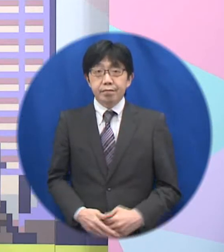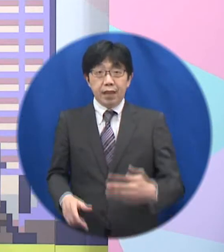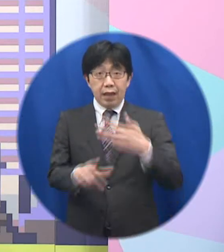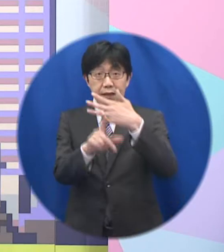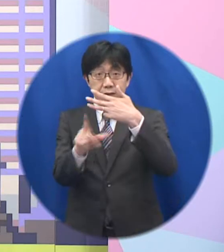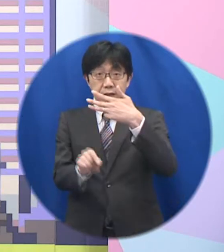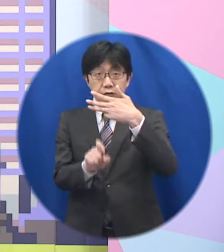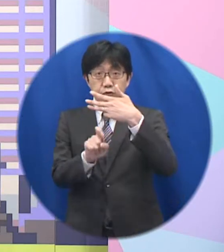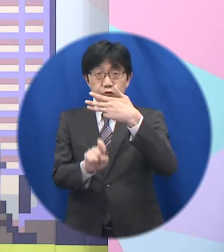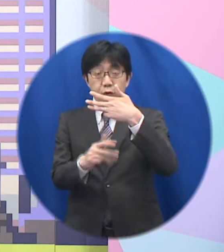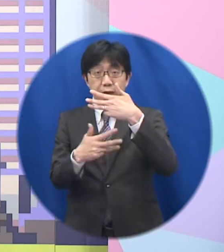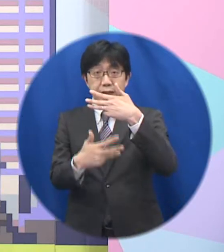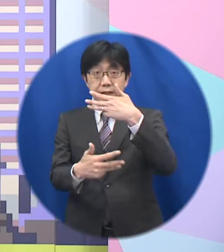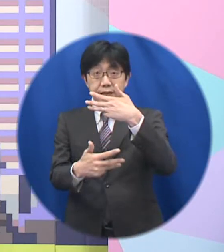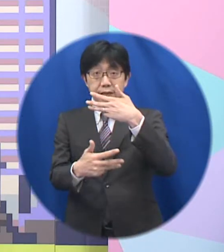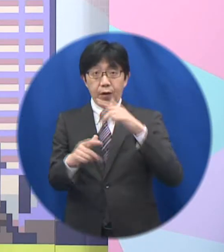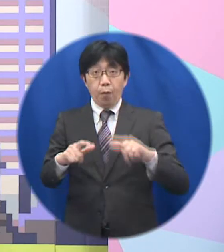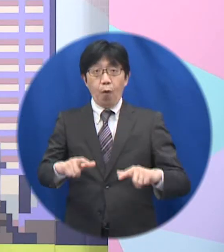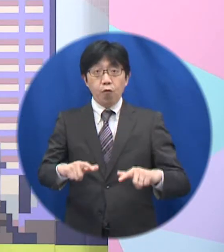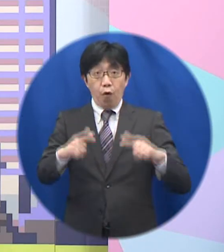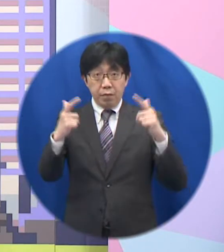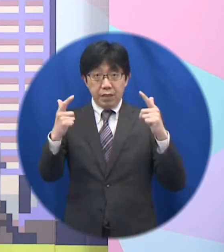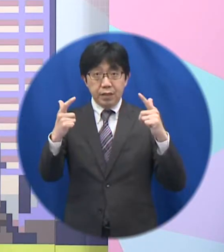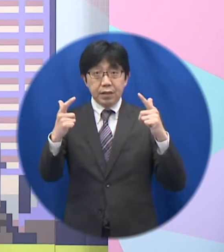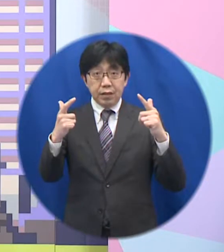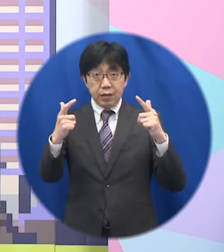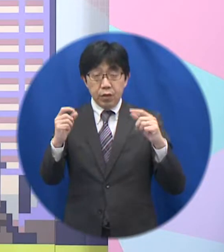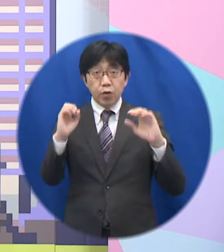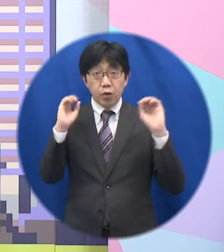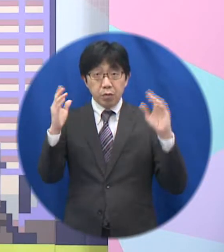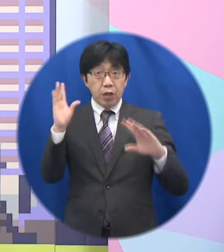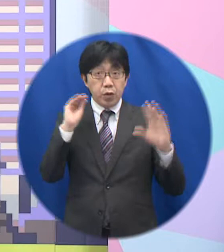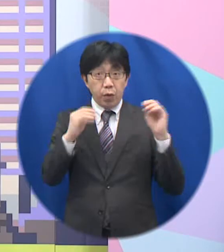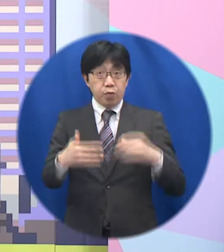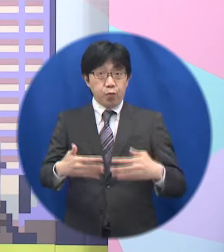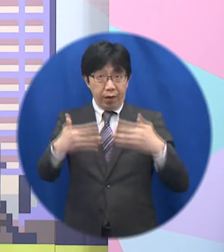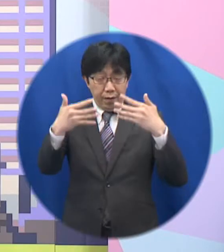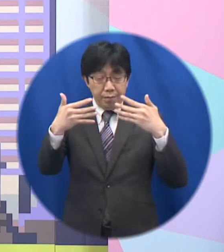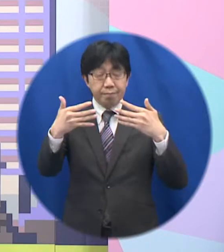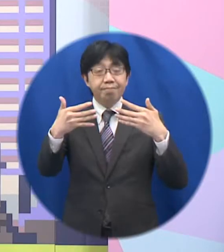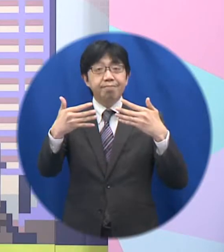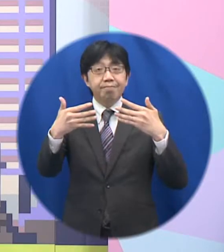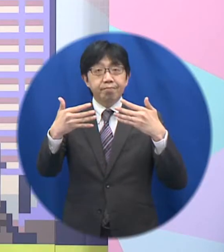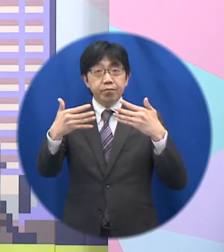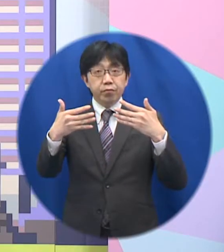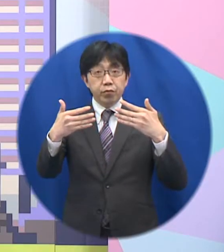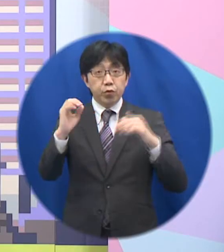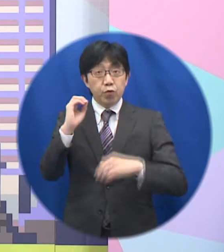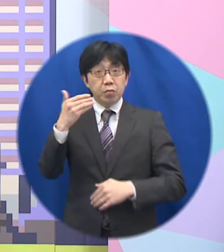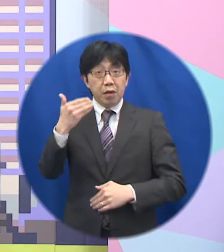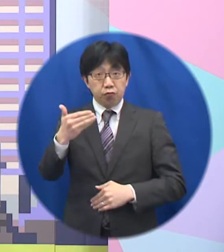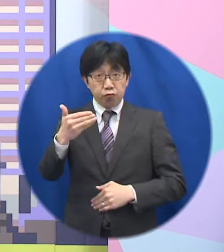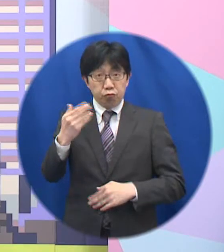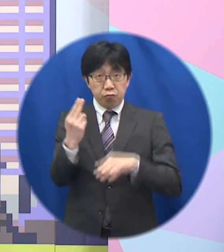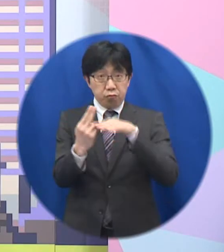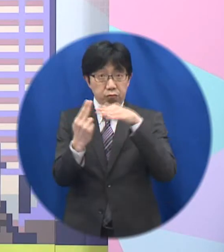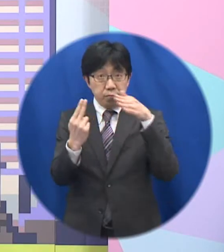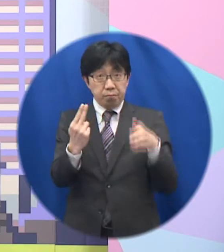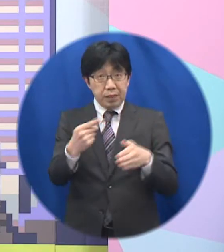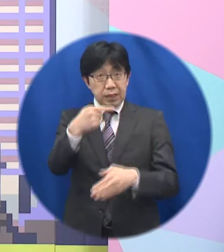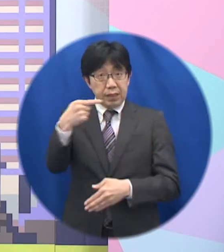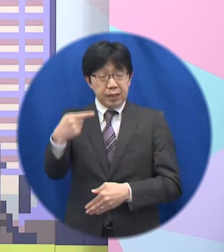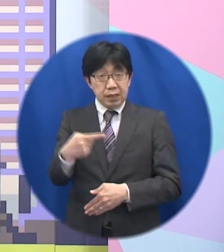8月18日木曜日、豊島情報スクエアです。豊島区本庁舎1階